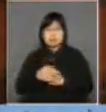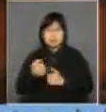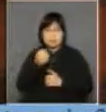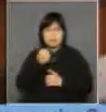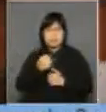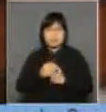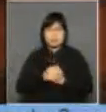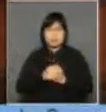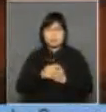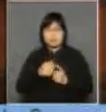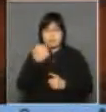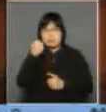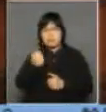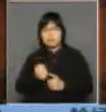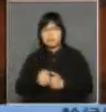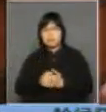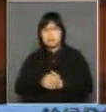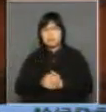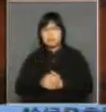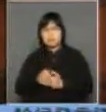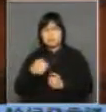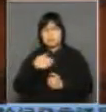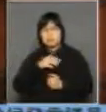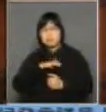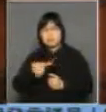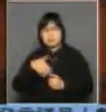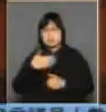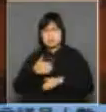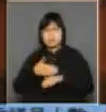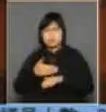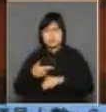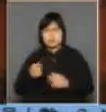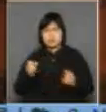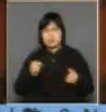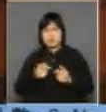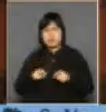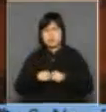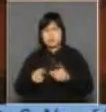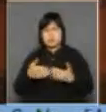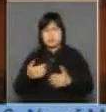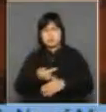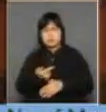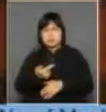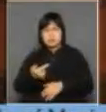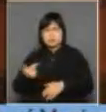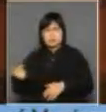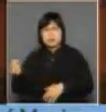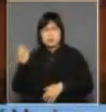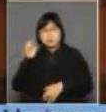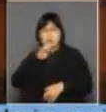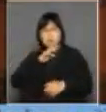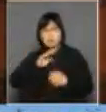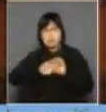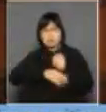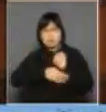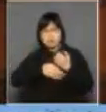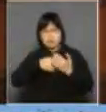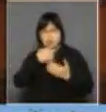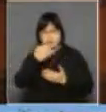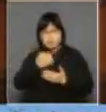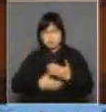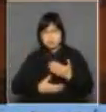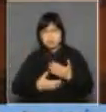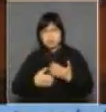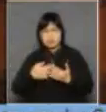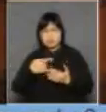席，我们就刚才今天的议会上很多同事都讲，究竟法律、究竟你口头